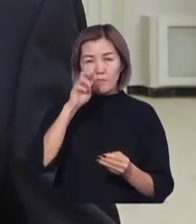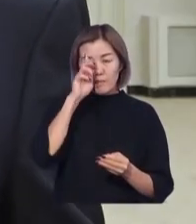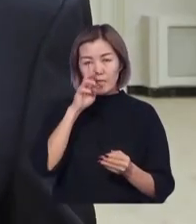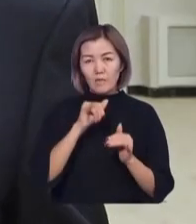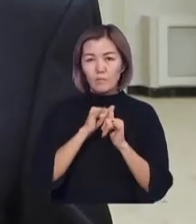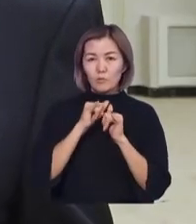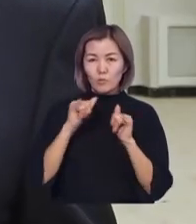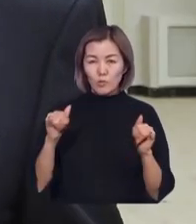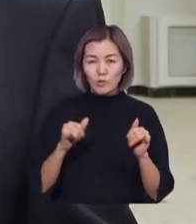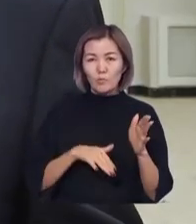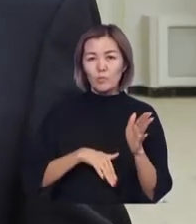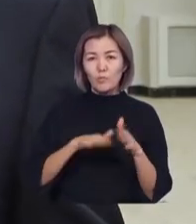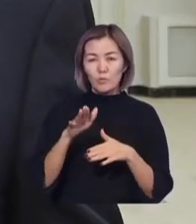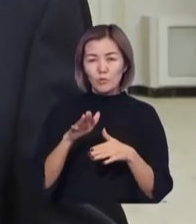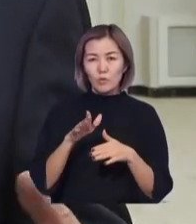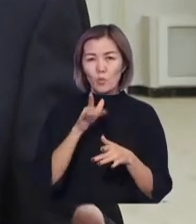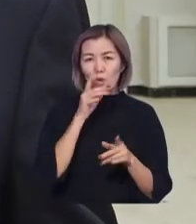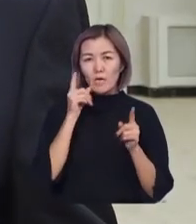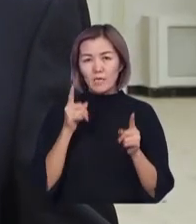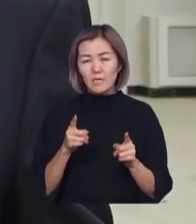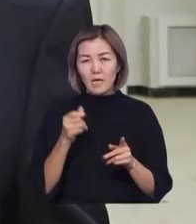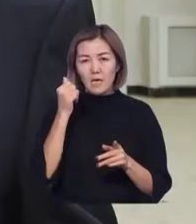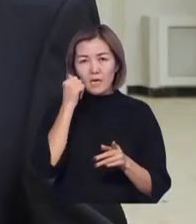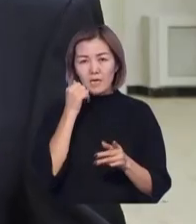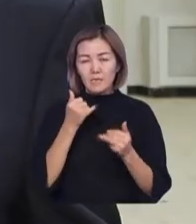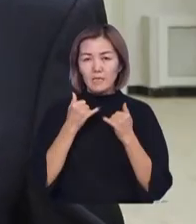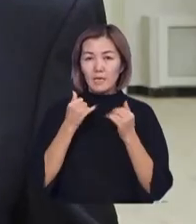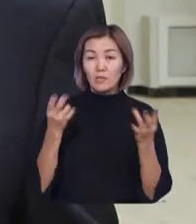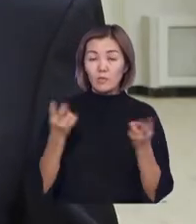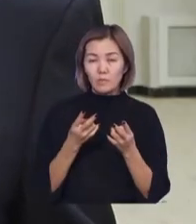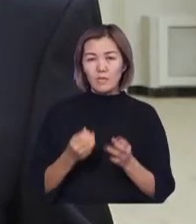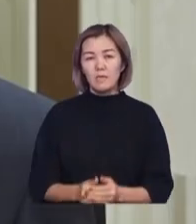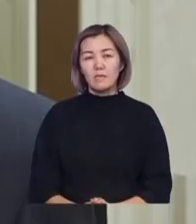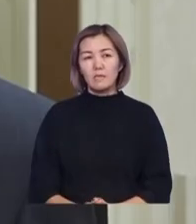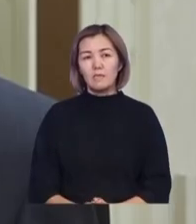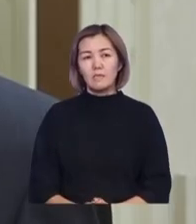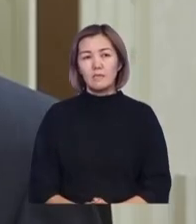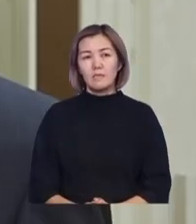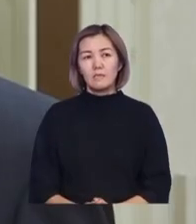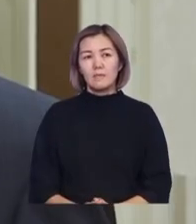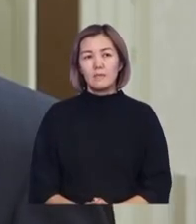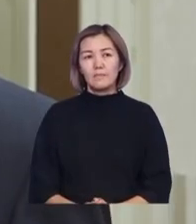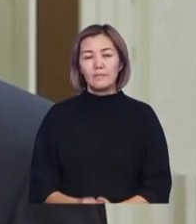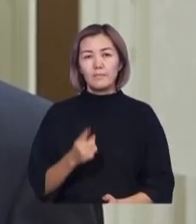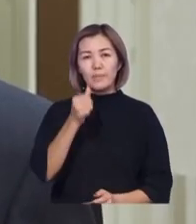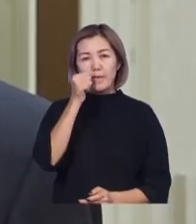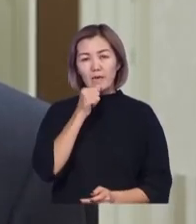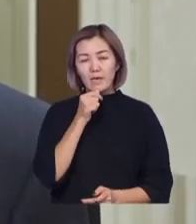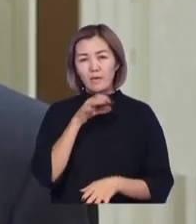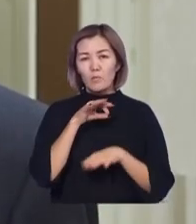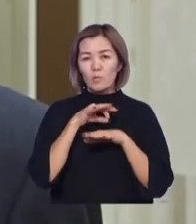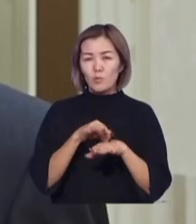өркенде өсіп келе жатқан жағдайда біз қарттарымызды қадірлемесек онда қандай ұрпақ болдық? Бұны бір ай